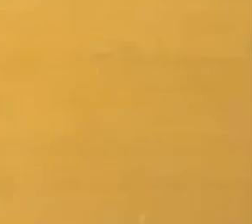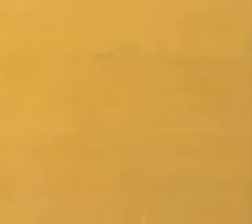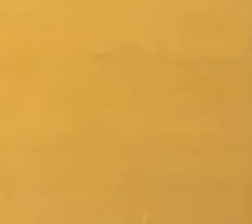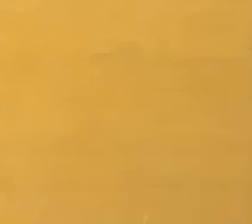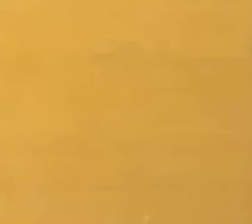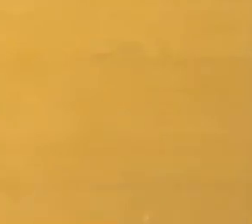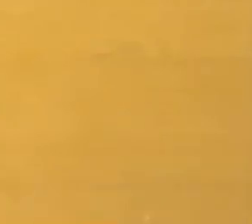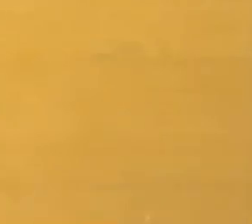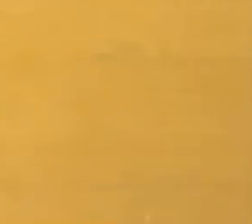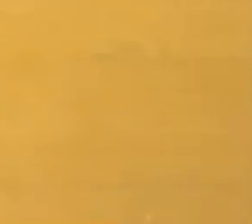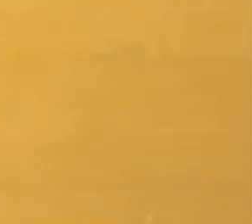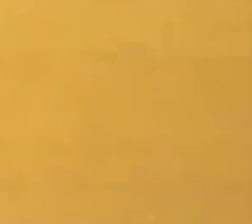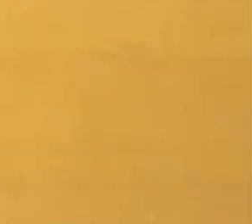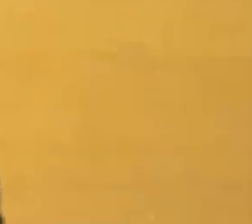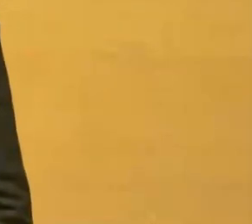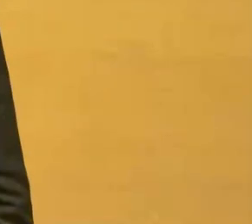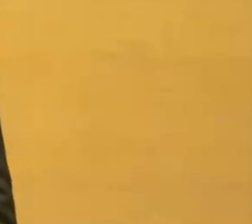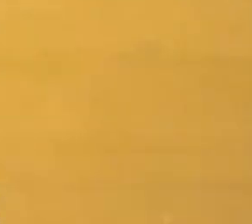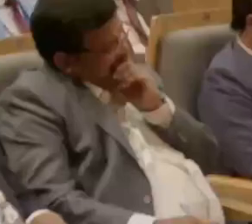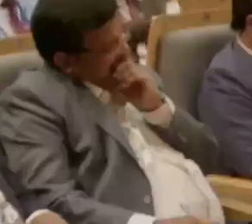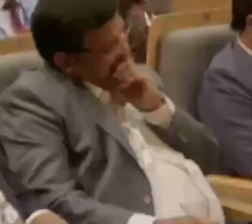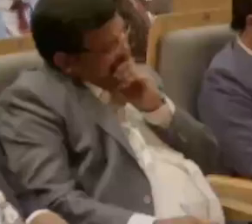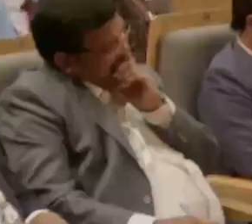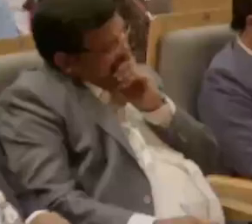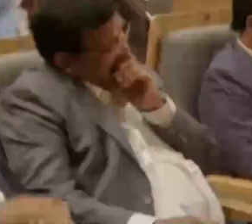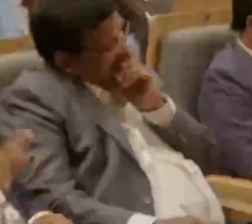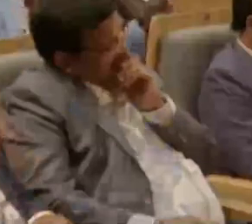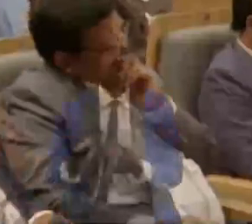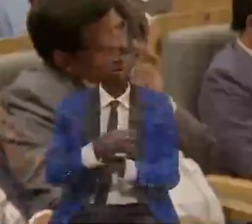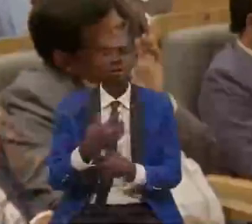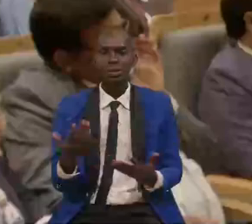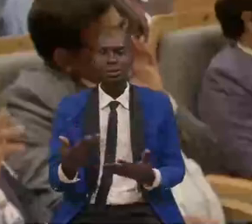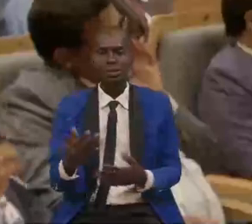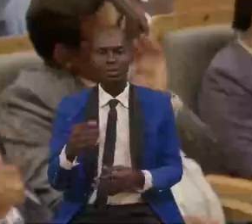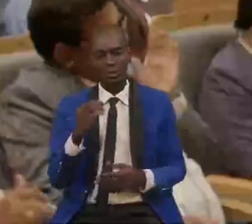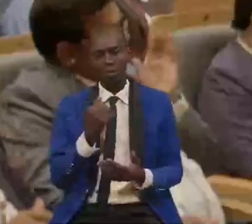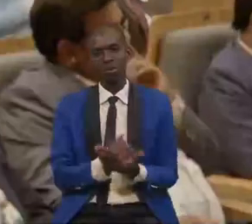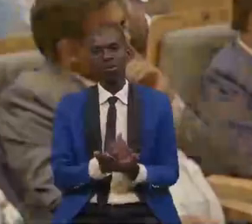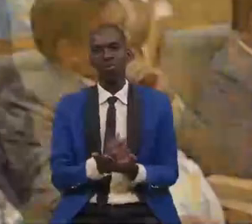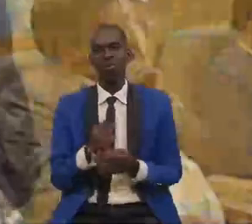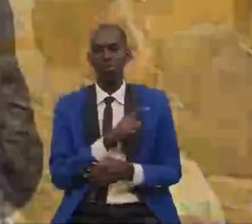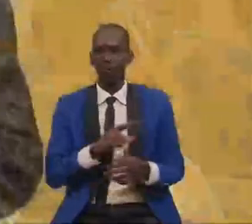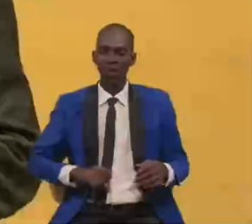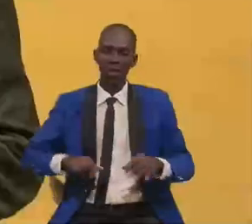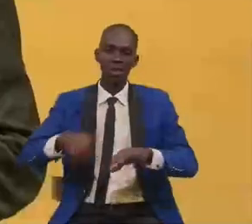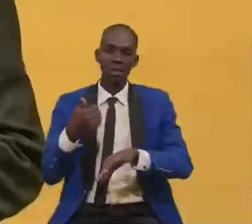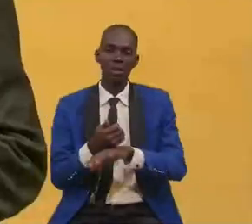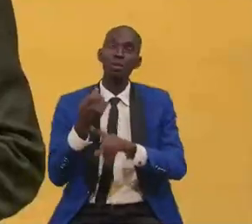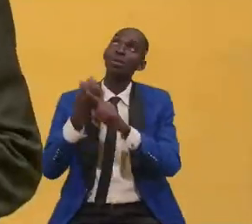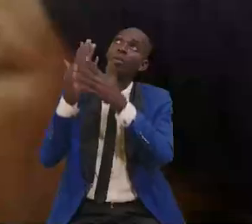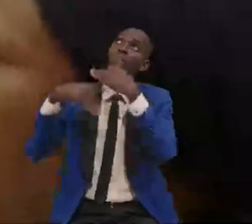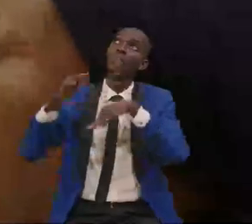quiconque. C'est qui le quiconque là-bas? Amen. Le Seigneur le confirme du ciel au nom